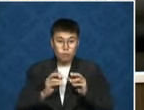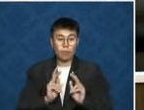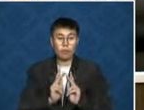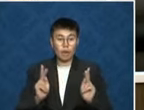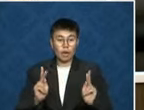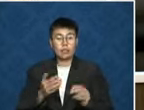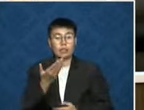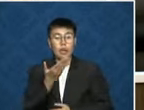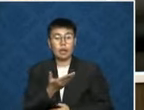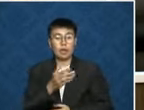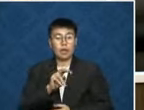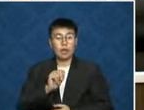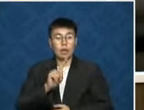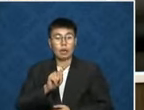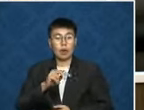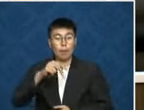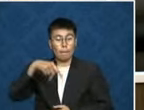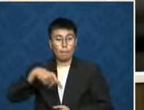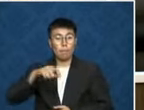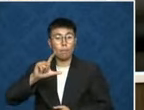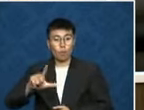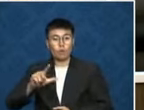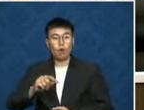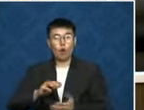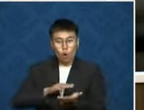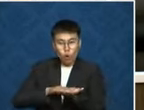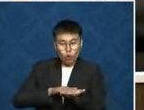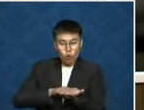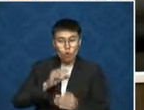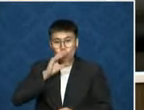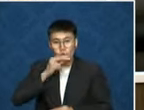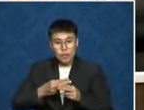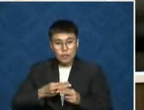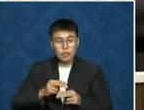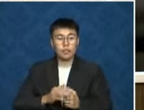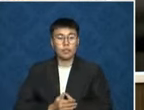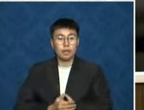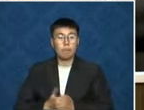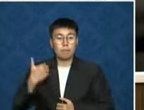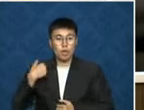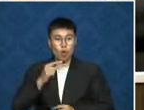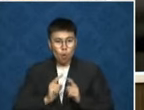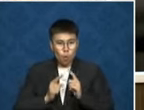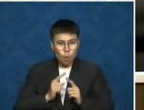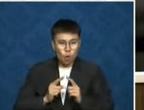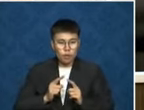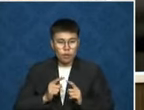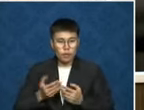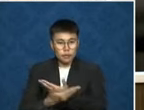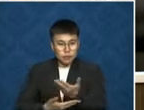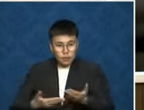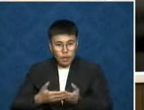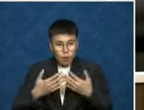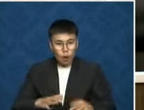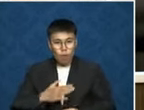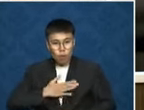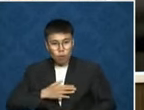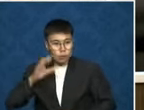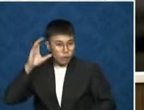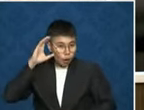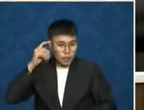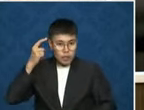ที่ท่านณัฐพลขออภัยที่เอ่ยนามนะครับเราได้มีการพูดคุยกันแล้วผมเชื่อว่าเราจะสามารถ